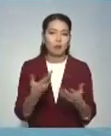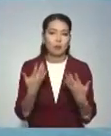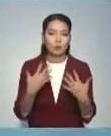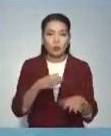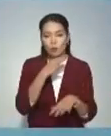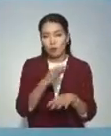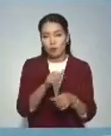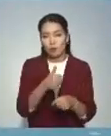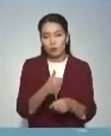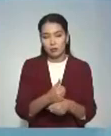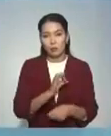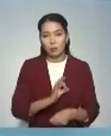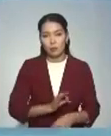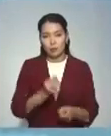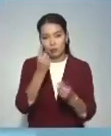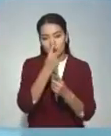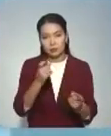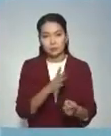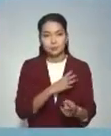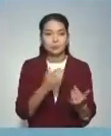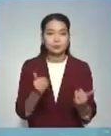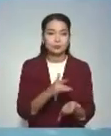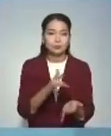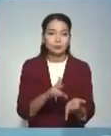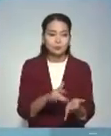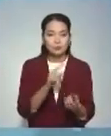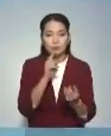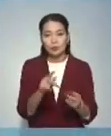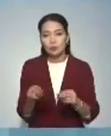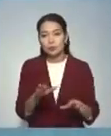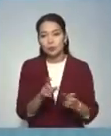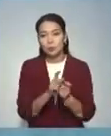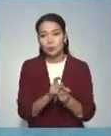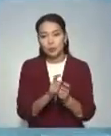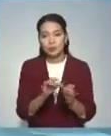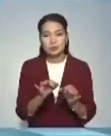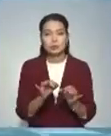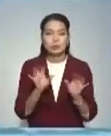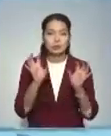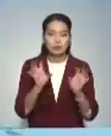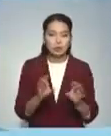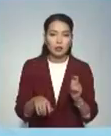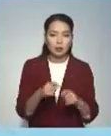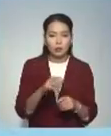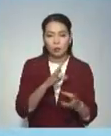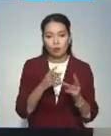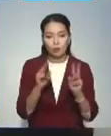департамент өкілдері осылай деп мәлімдеді. Бүгін өңірде сыбайлас жемқорлыққа қарсы күрес және заң үстемдігі атты форум